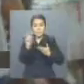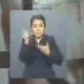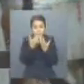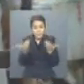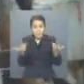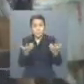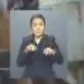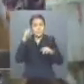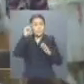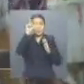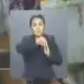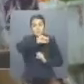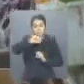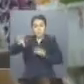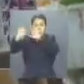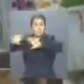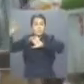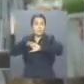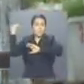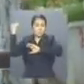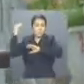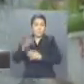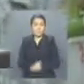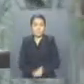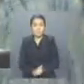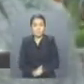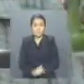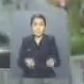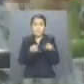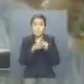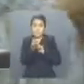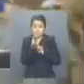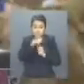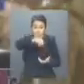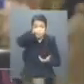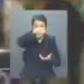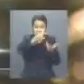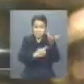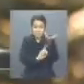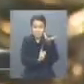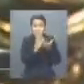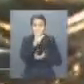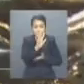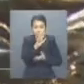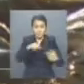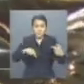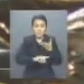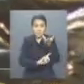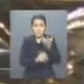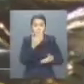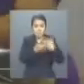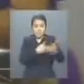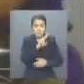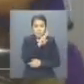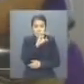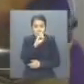ถูกกว่ารัฐบาลชุดที่แล้วเช่นข้าวสารถุงขนาด5กิโลกรัมราคาถุงละ205บาทจากปีที่แล้ว